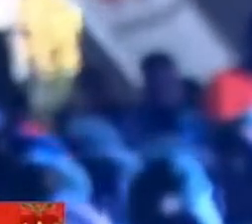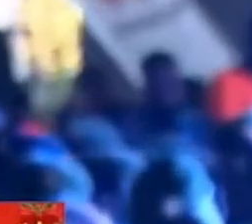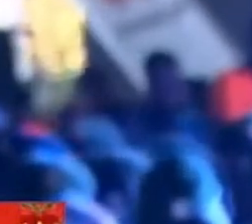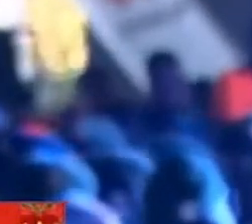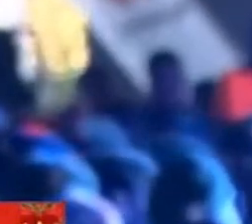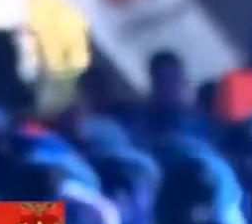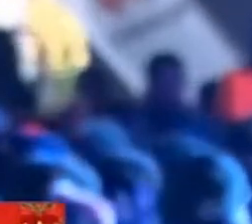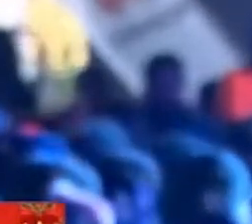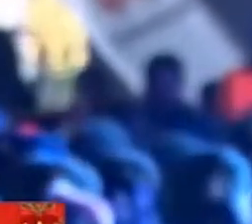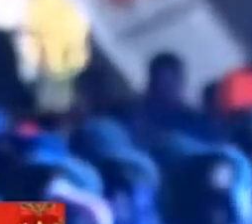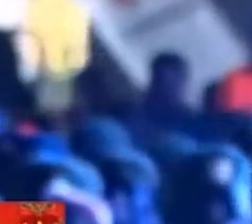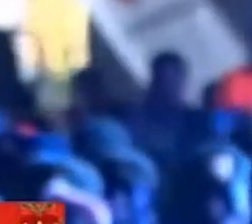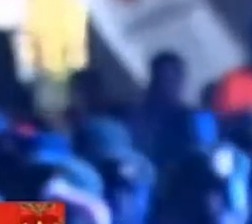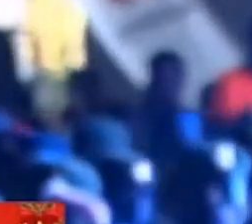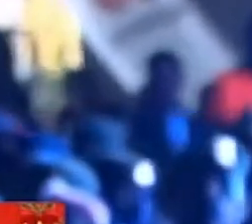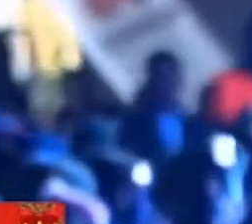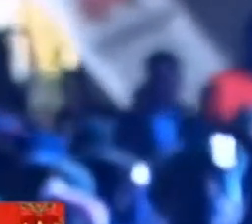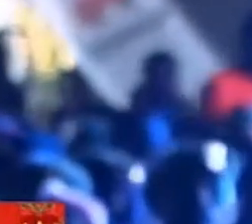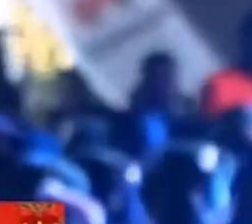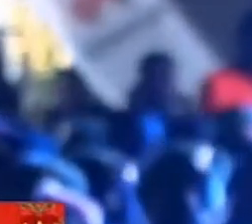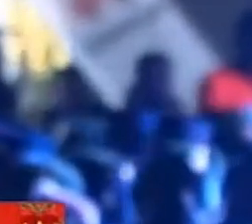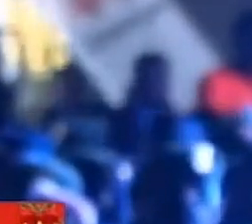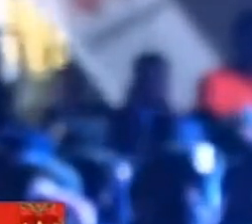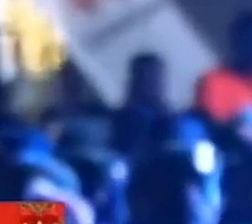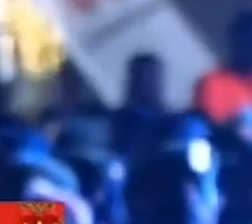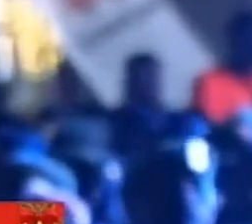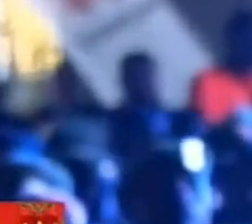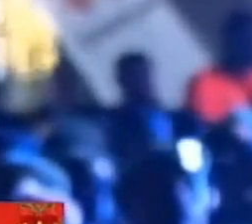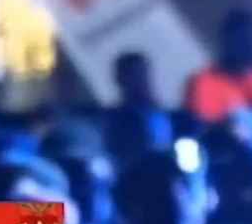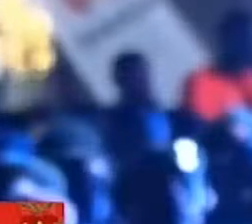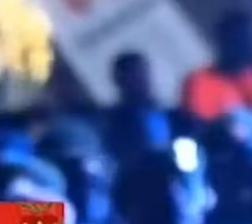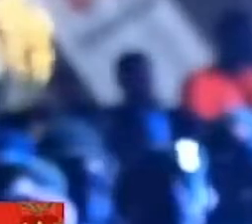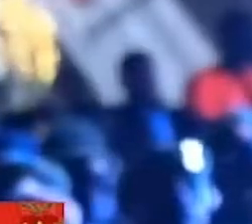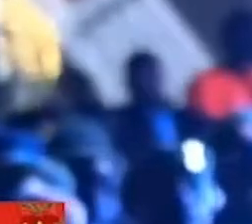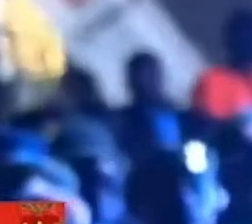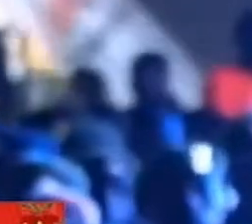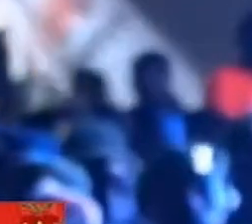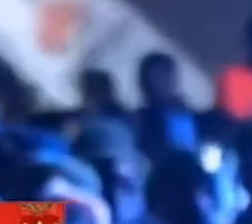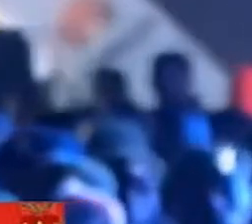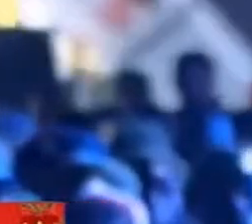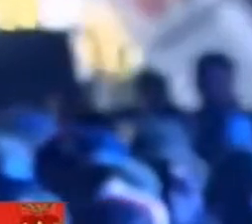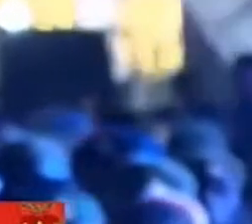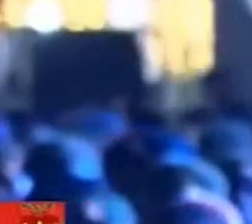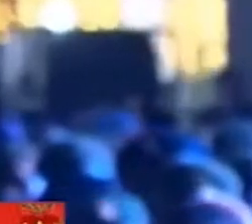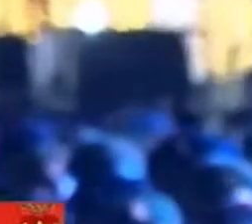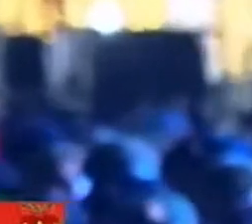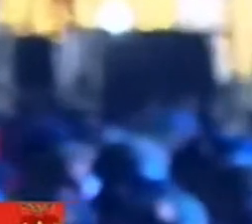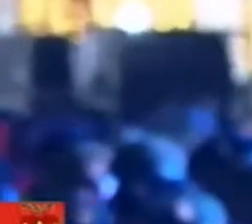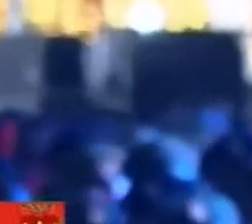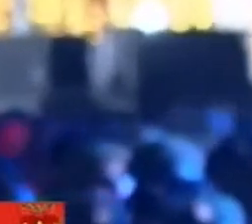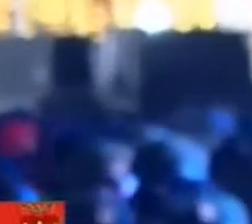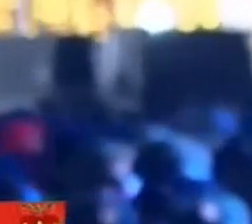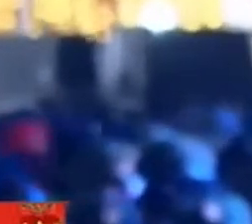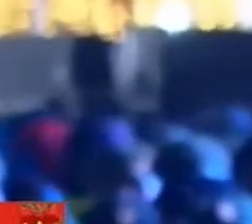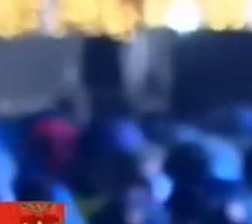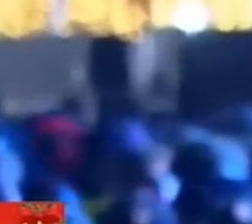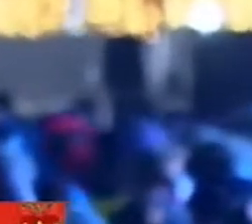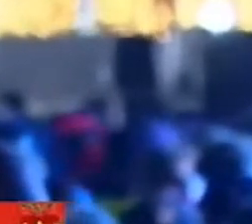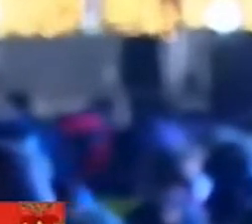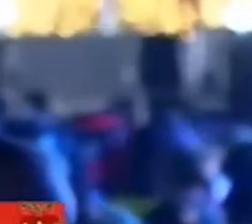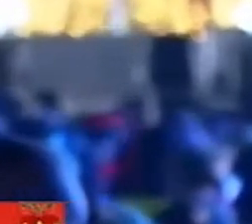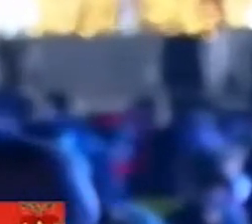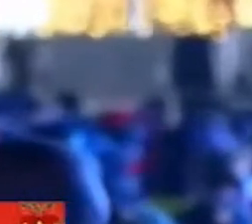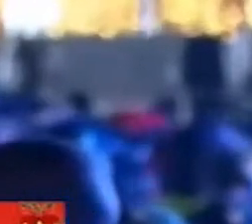kwa mzaha, sio kwa kubahatisha, ni kwa sababu tuko na mpango ya kufanya vile walifanya na tutafanya